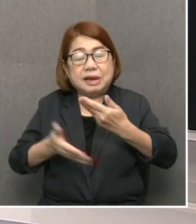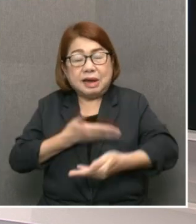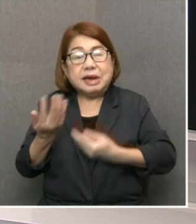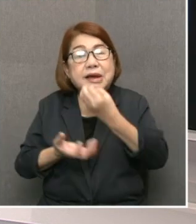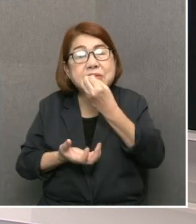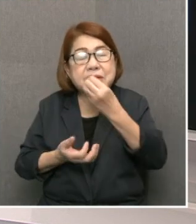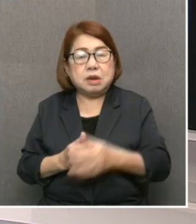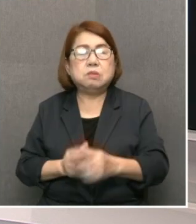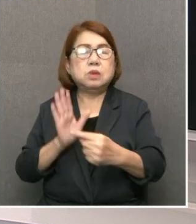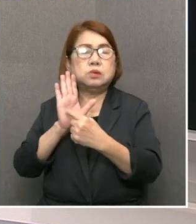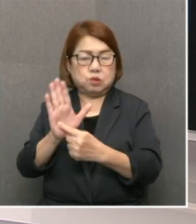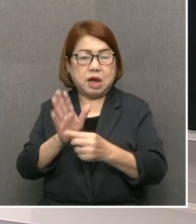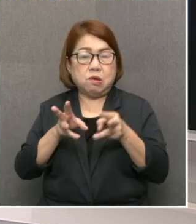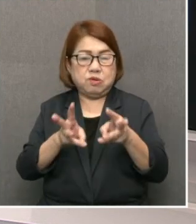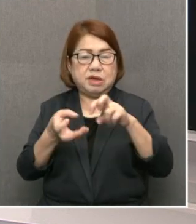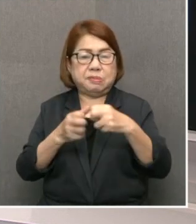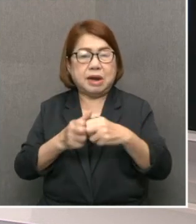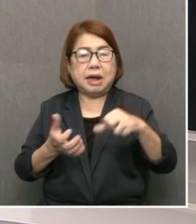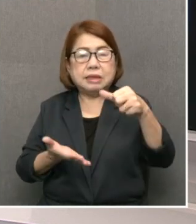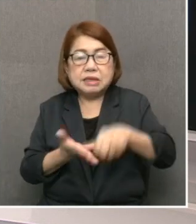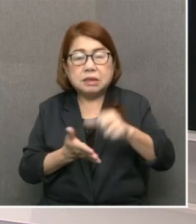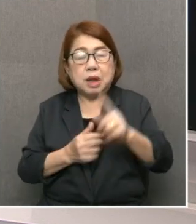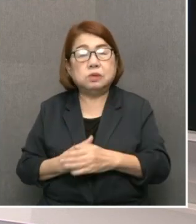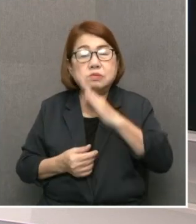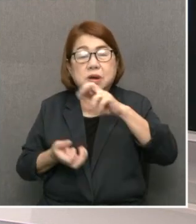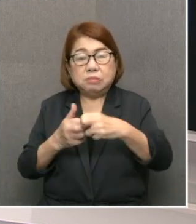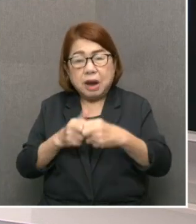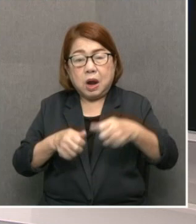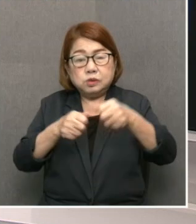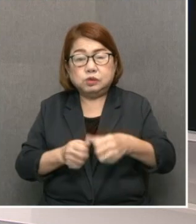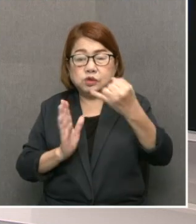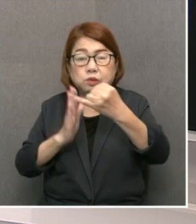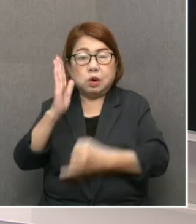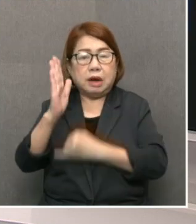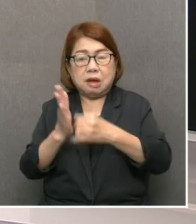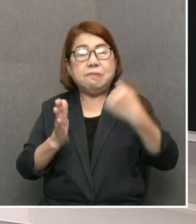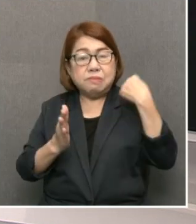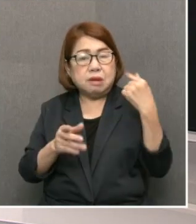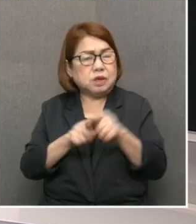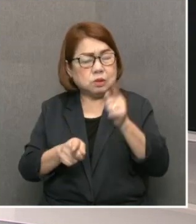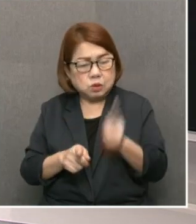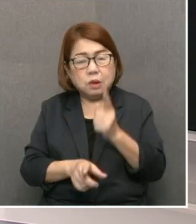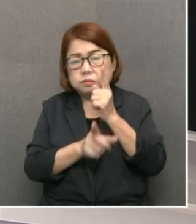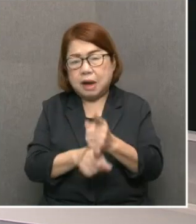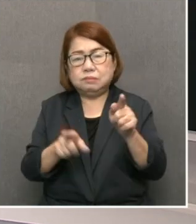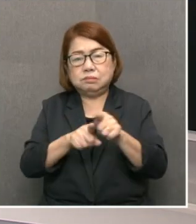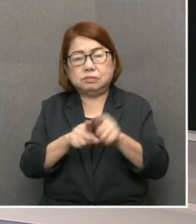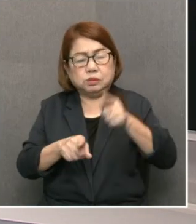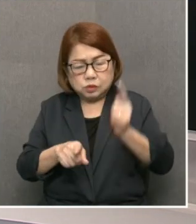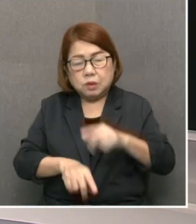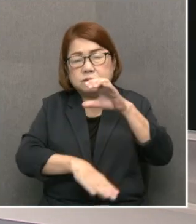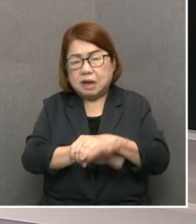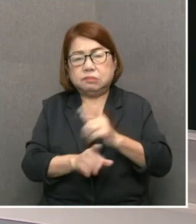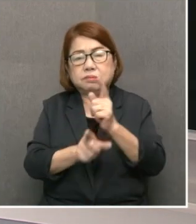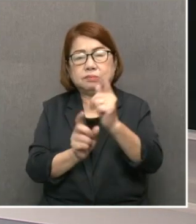การแก้หนี้ด้วยเหมือนกับว่าถ้ามันมีเหตุการณ์แบบนี้เกิดขึ้นในจังหวัดอื่นๆก็เดินหน้าคล้ายกันค่ะเอาผิดให้ได้ตามกฎหมายนะ